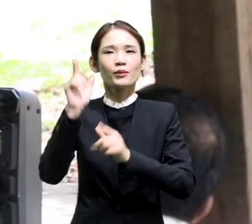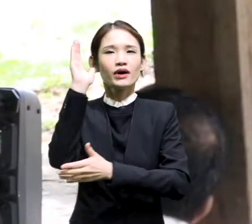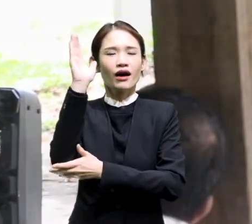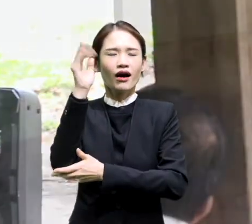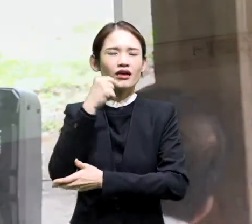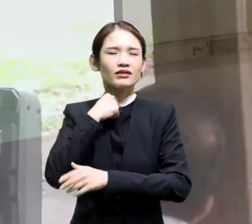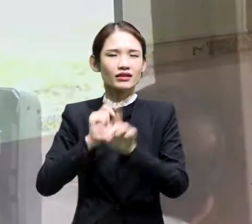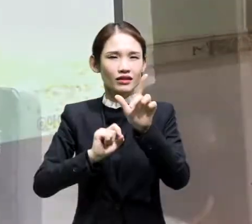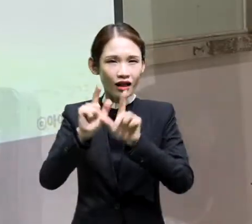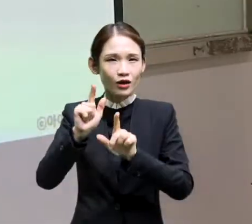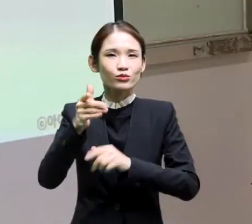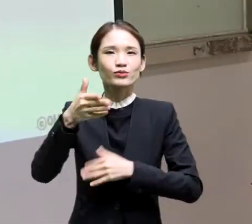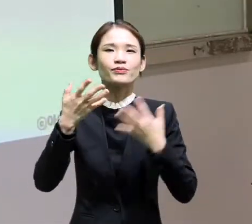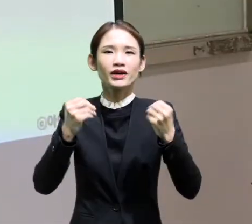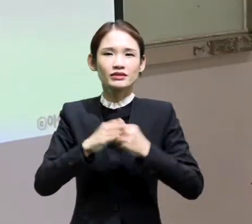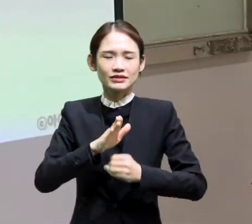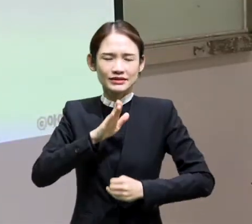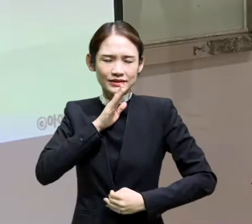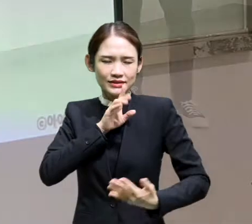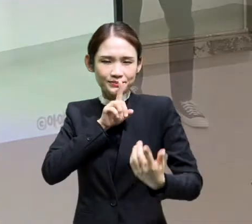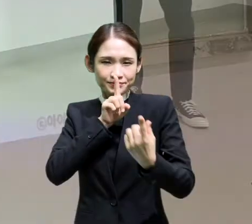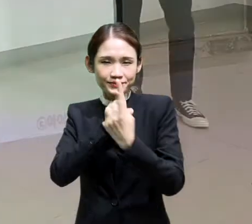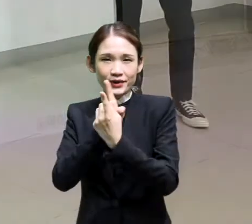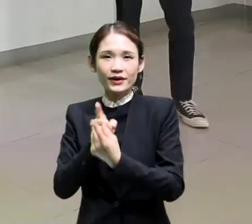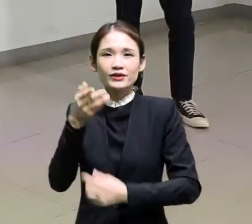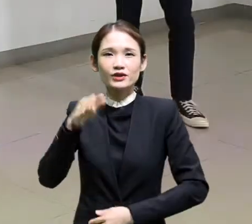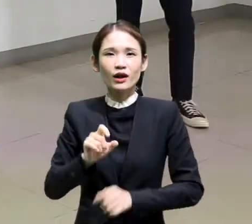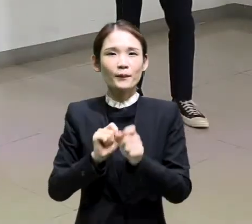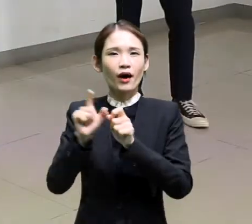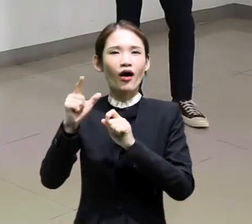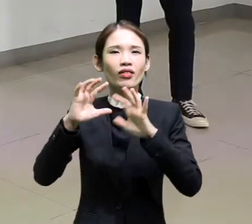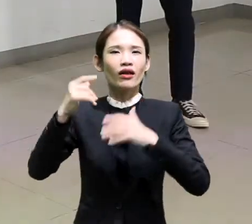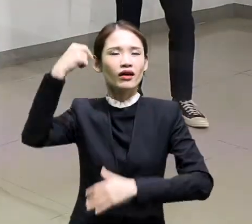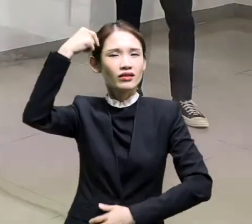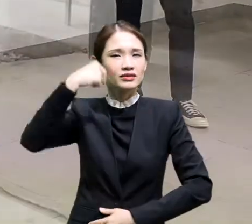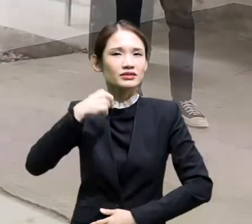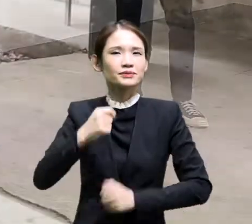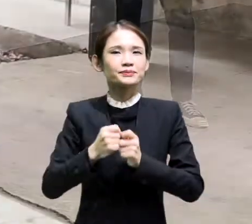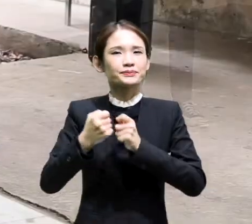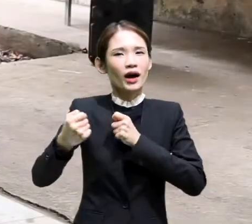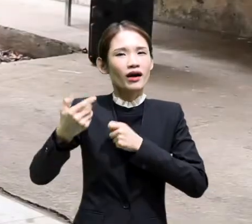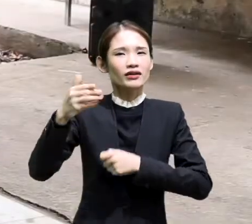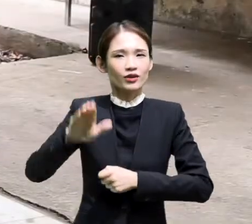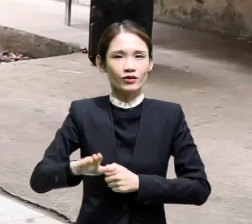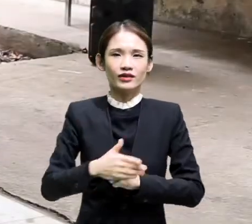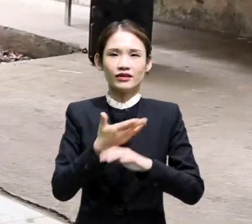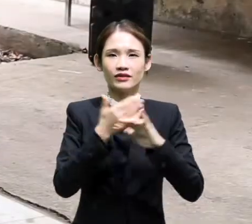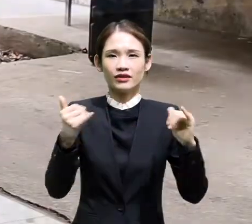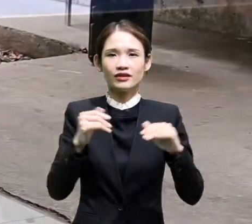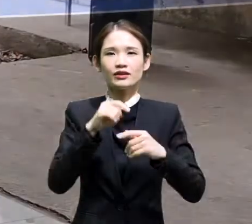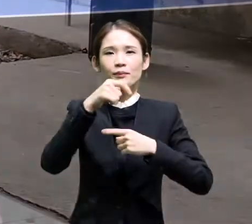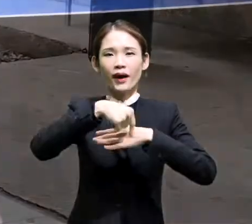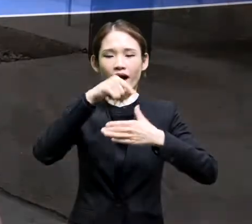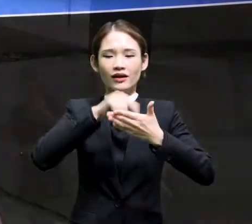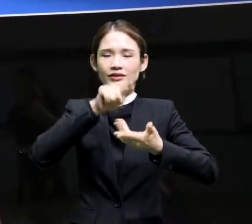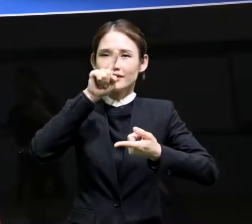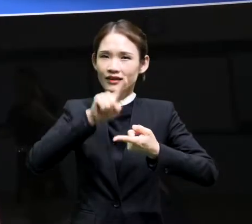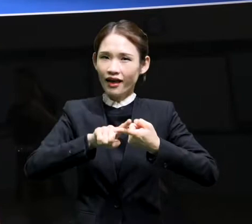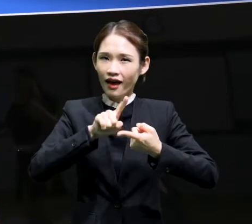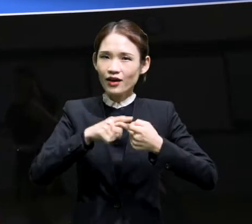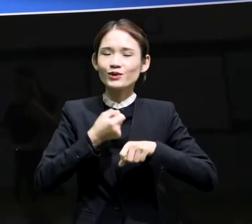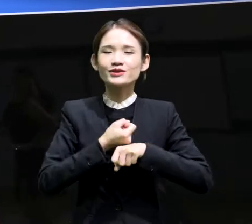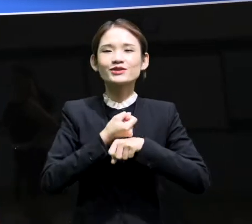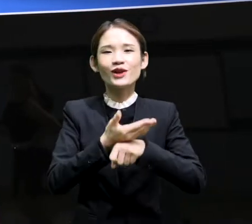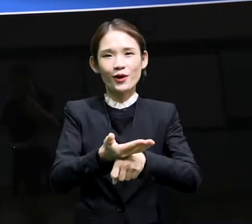주로 이야기하던 내용들이었지만 진정성을 갖고 만나니 먼 나라로만 여겨졌던 캄보디아 사람들에게도 그 마음이